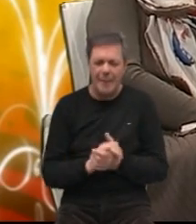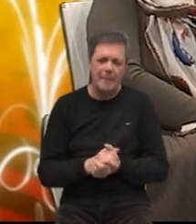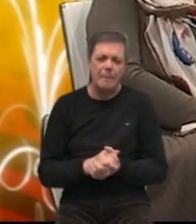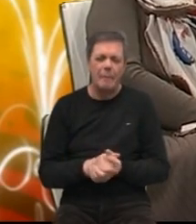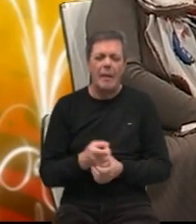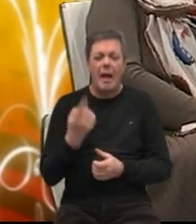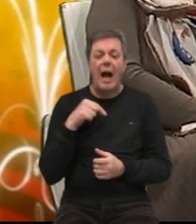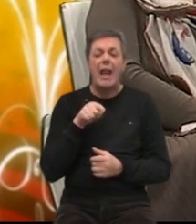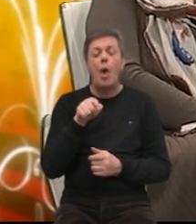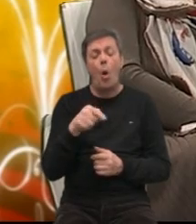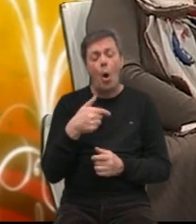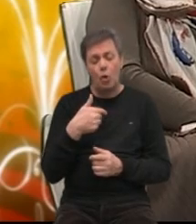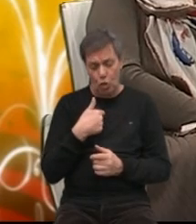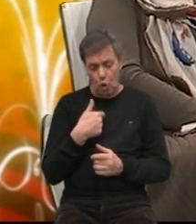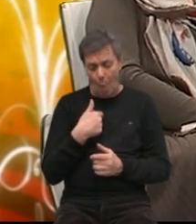što imamo,